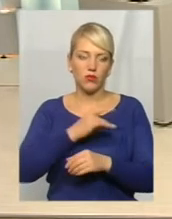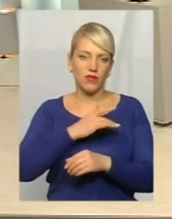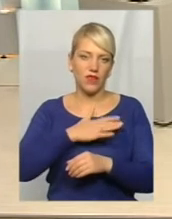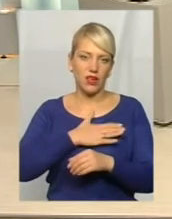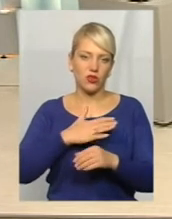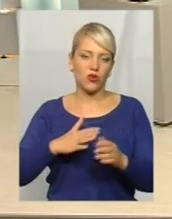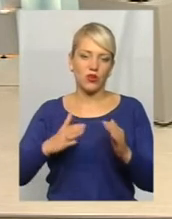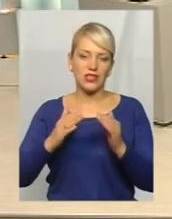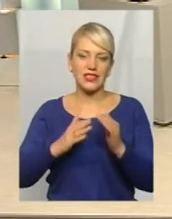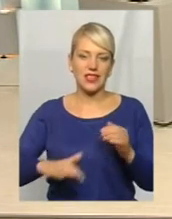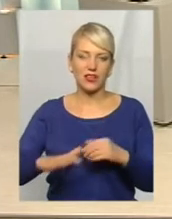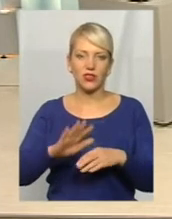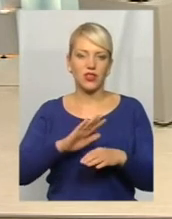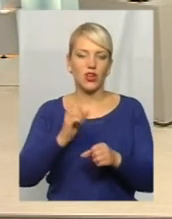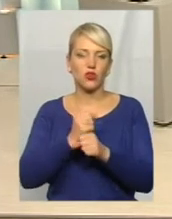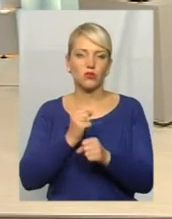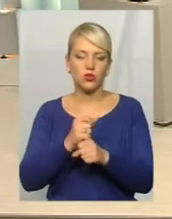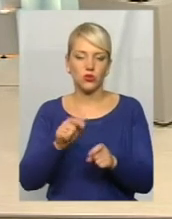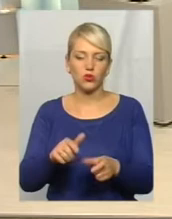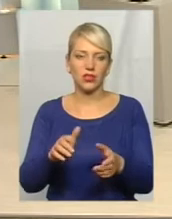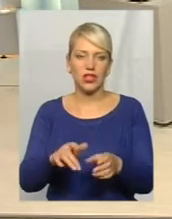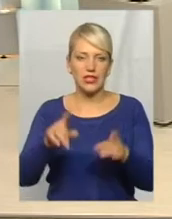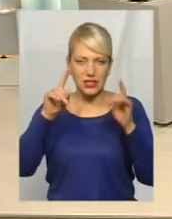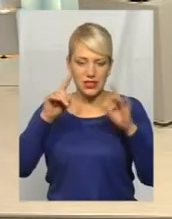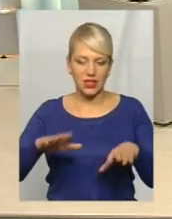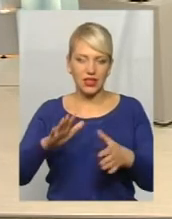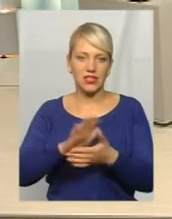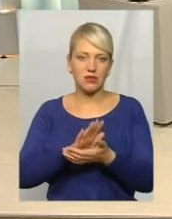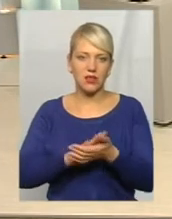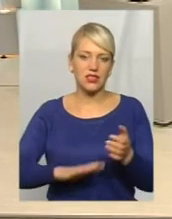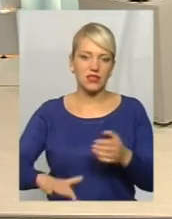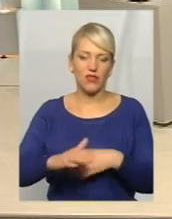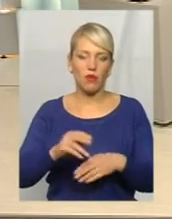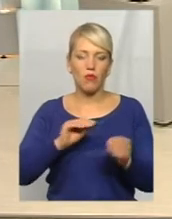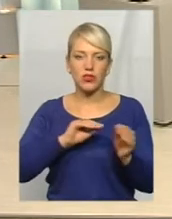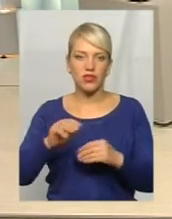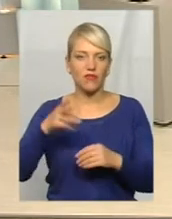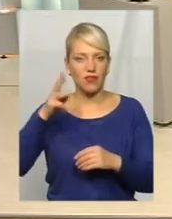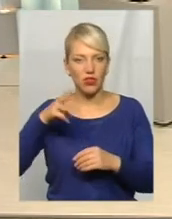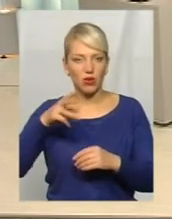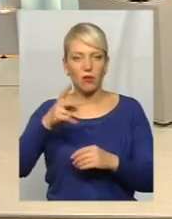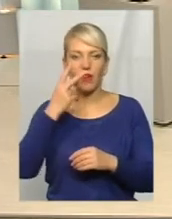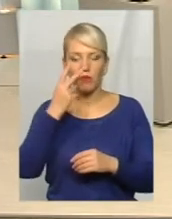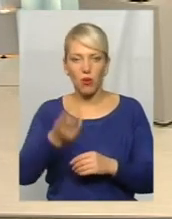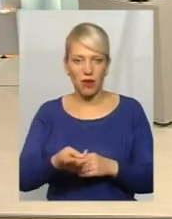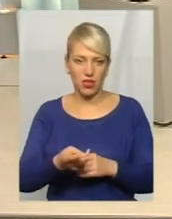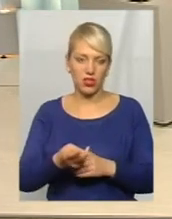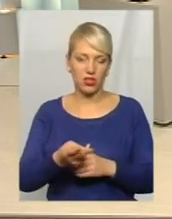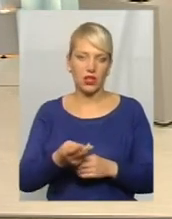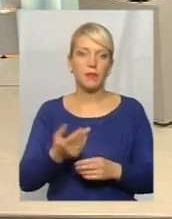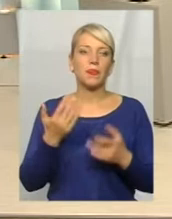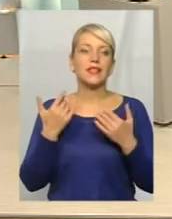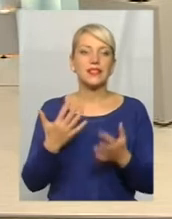сектора. Не робіть тут стихійне сміттєзвалище. Поставте відеокамеру і ви побачите,